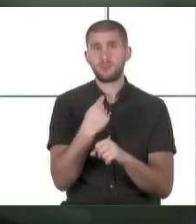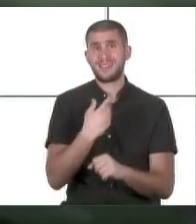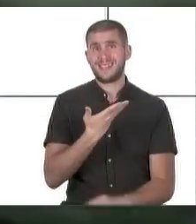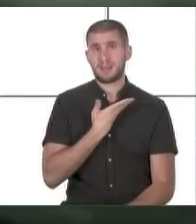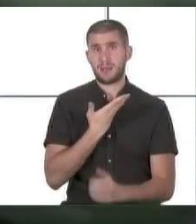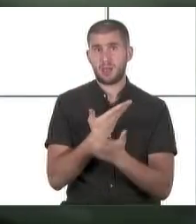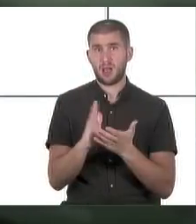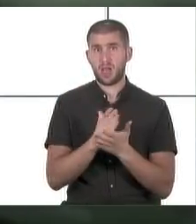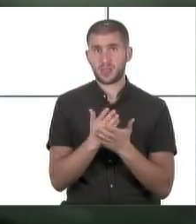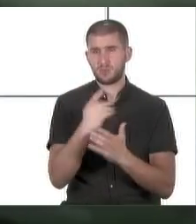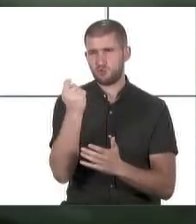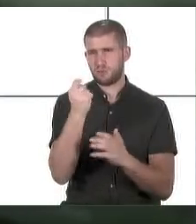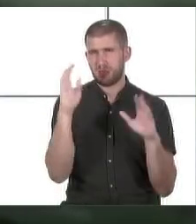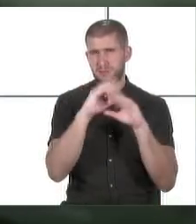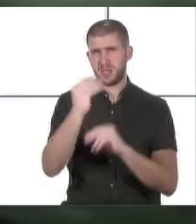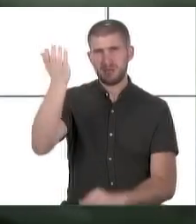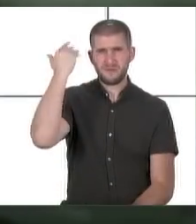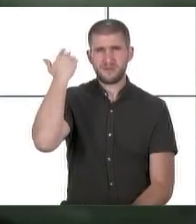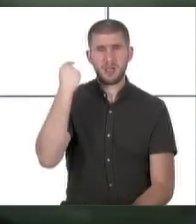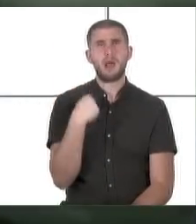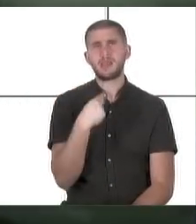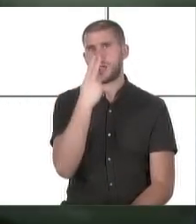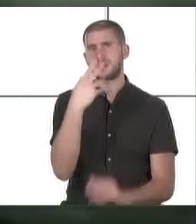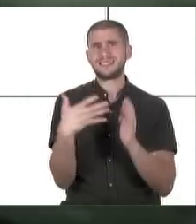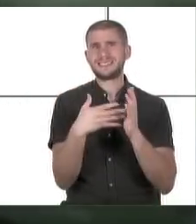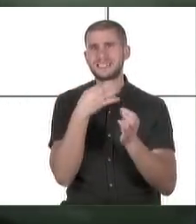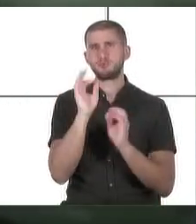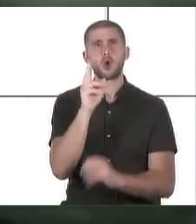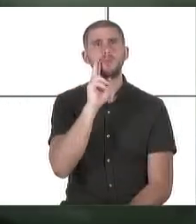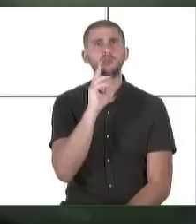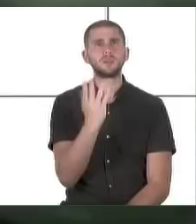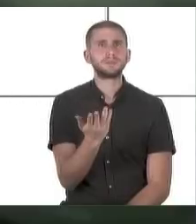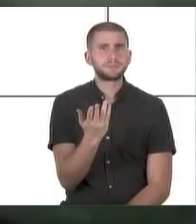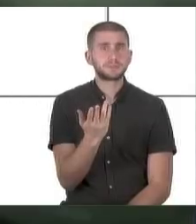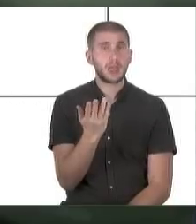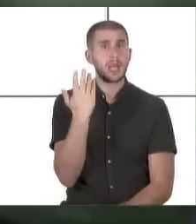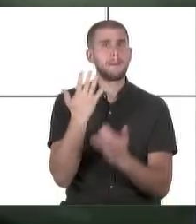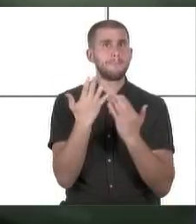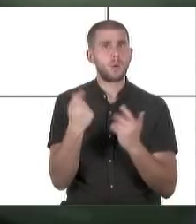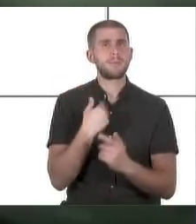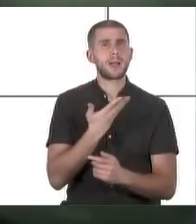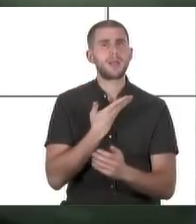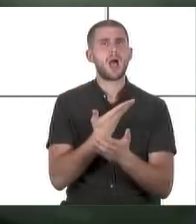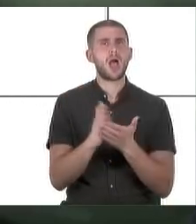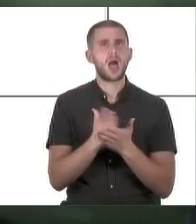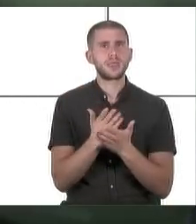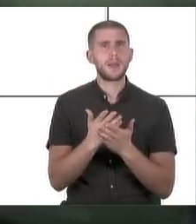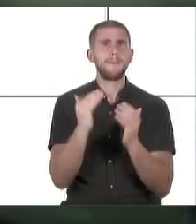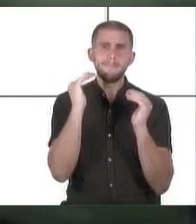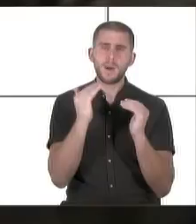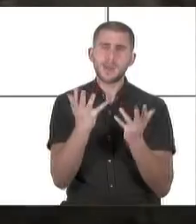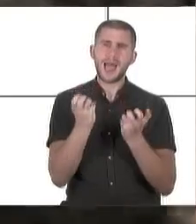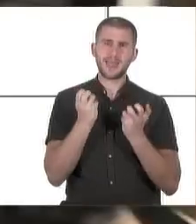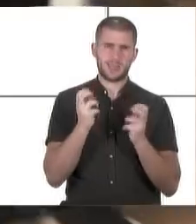את ההחלטה במוצאי שבת, אני ראיתי את הסקרים של יום שישי. והיה לי ברור שאני מקבל את ההחלטה הפחות